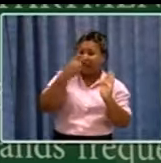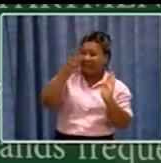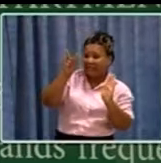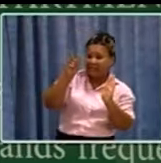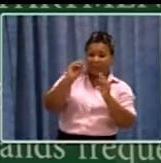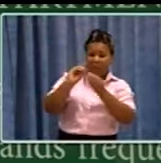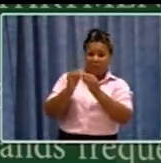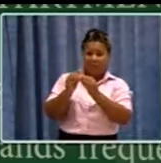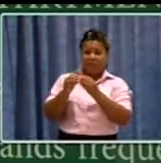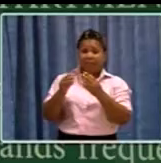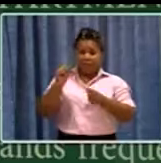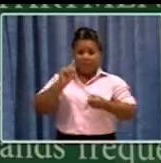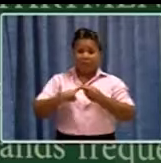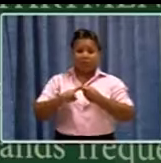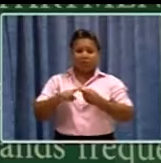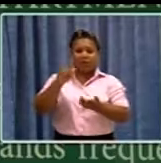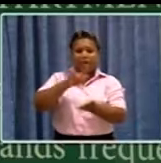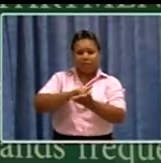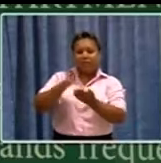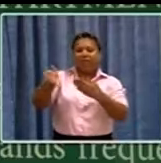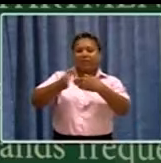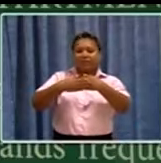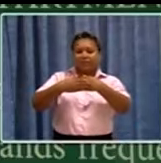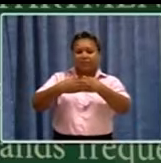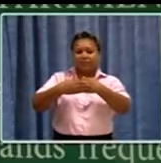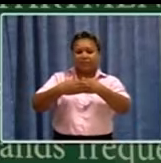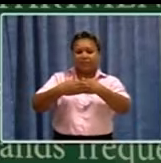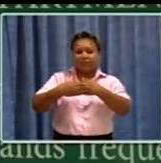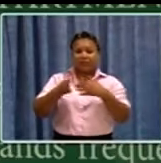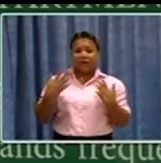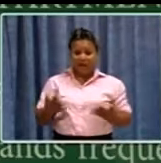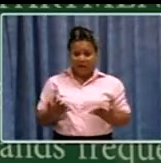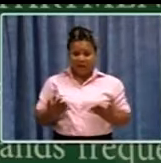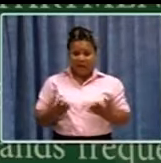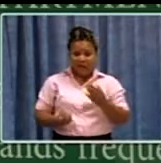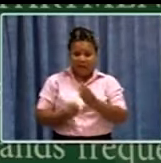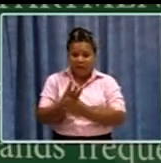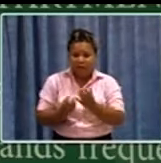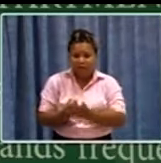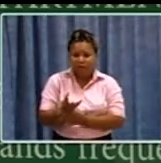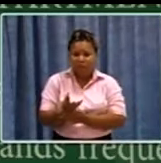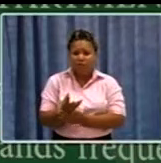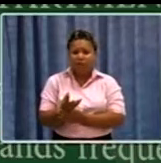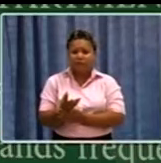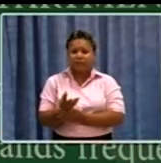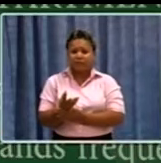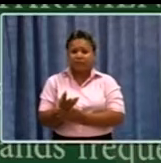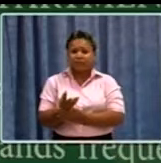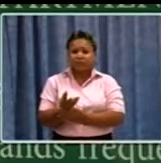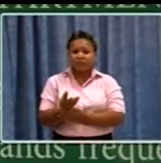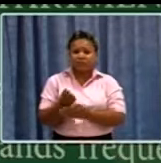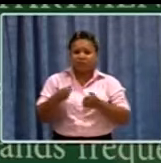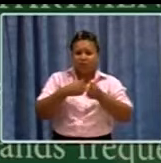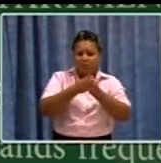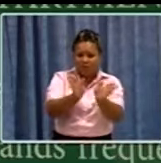pour commercial là, il pas veut dire que tout touriste qui a venu, nous poussons dans des bonnes restrictions, un travel advisory qui pour dehors, qui